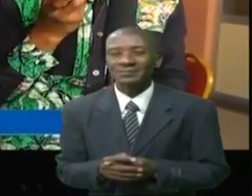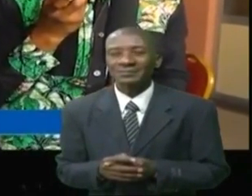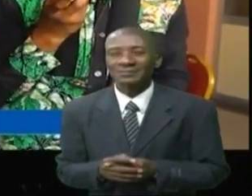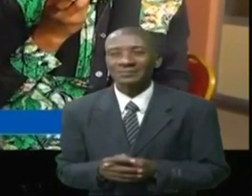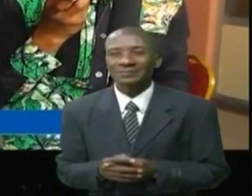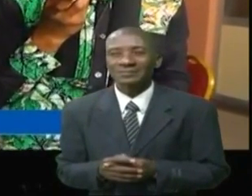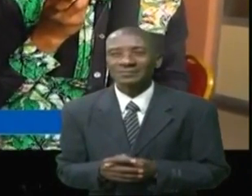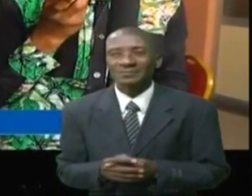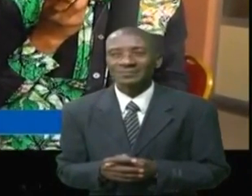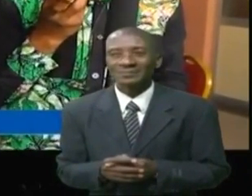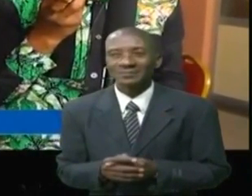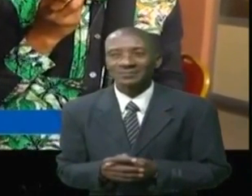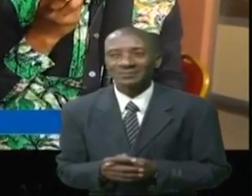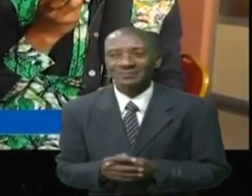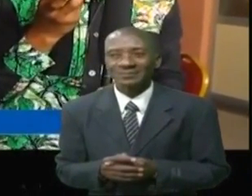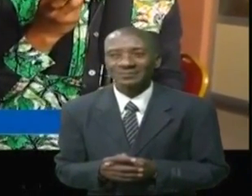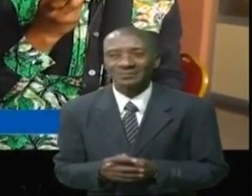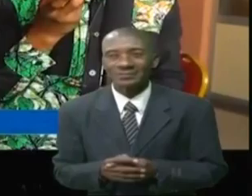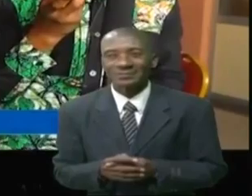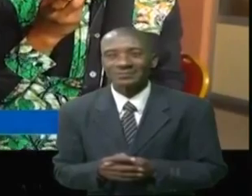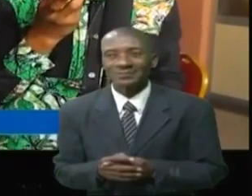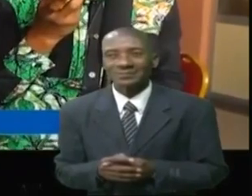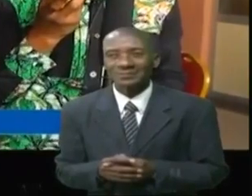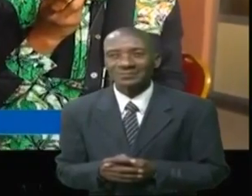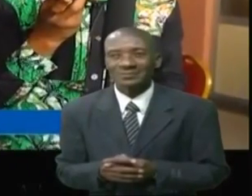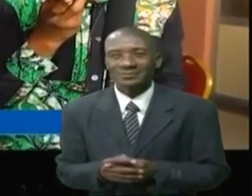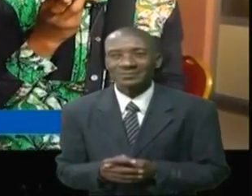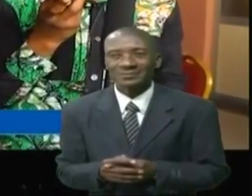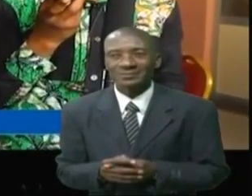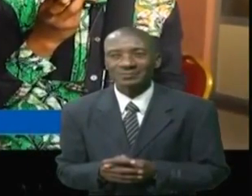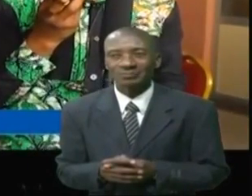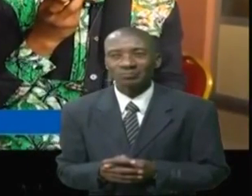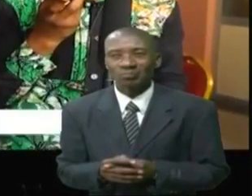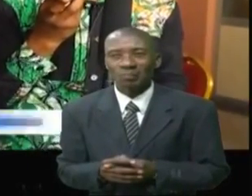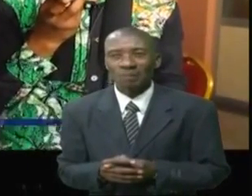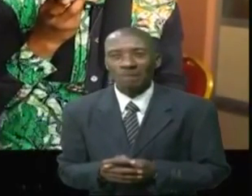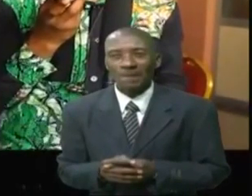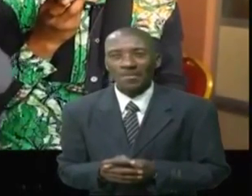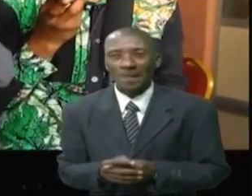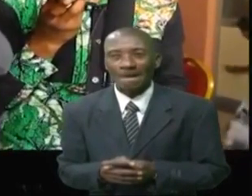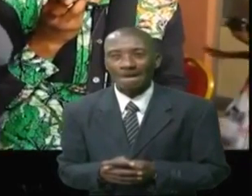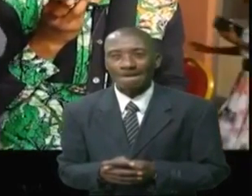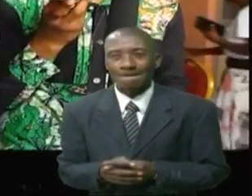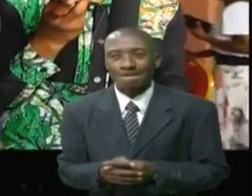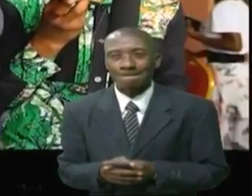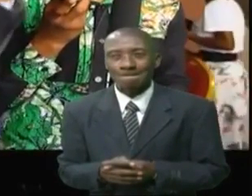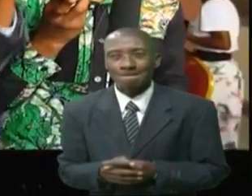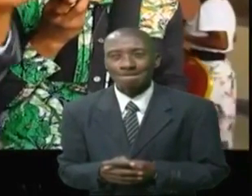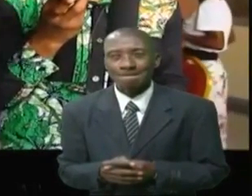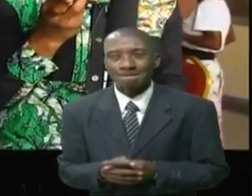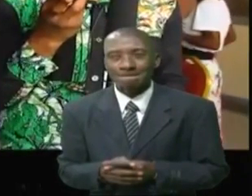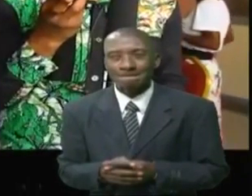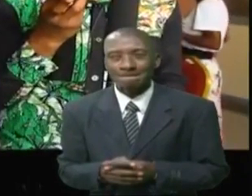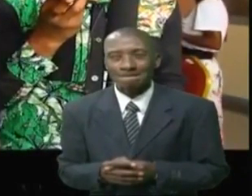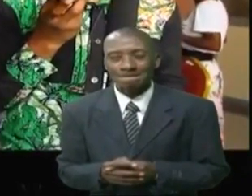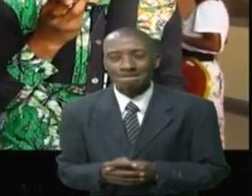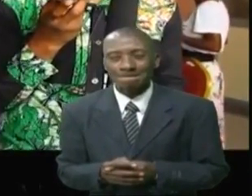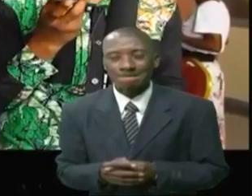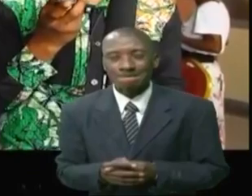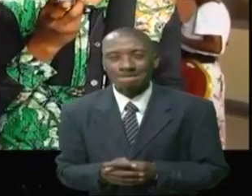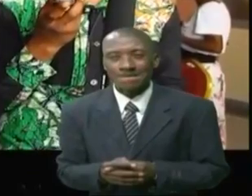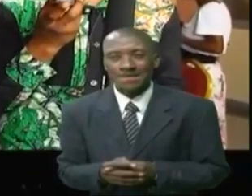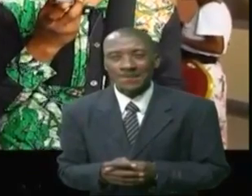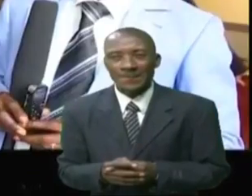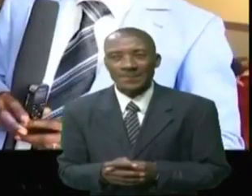ont reçu leur brevet. Et nous formons aussi le sourd pour devenir des formateurs pour enseigner d'autres sourds et